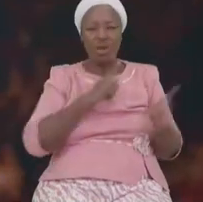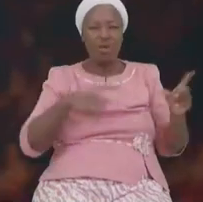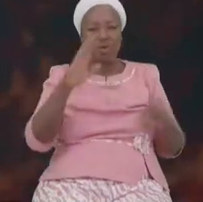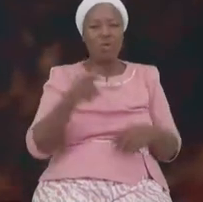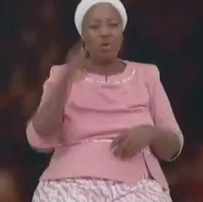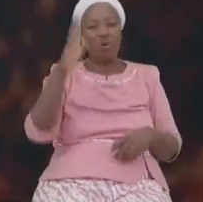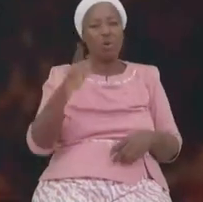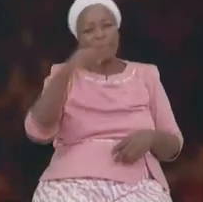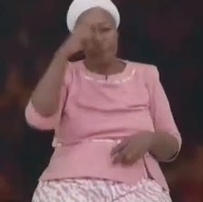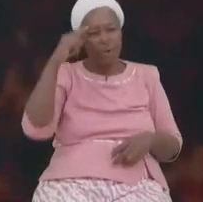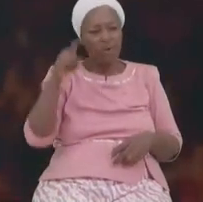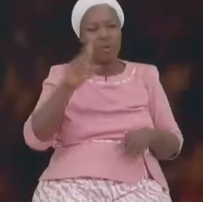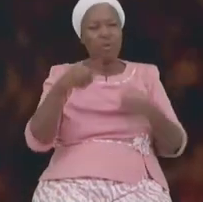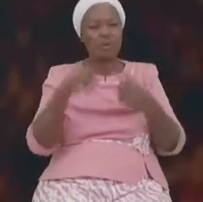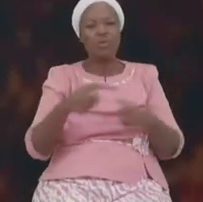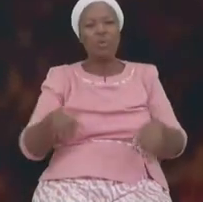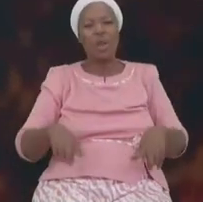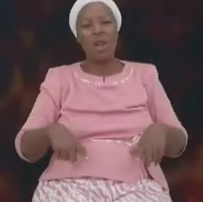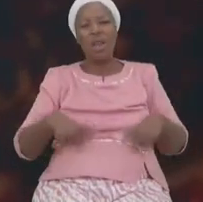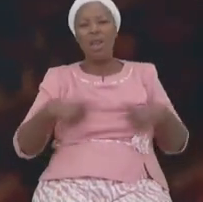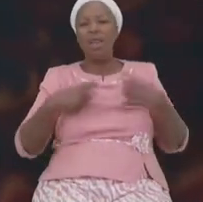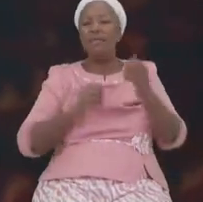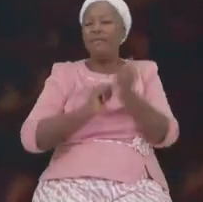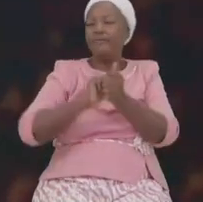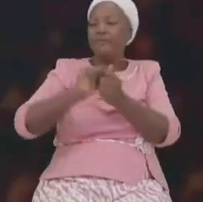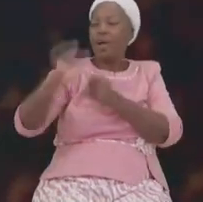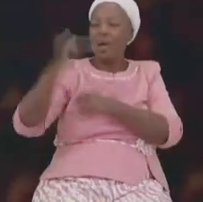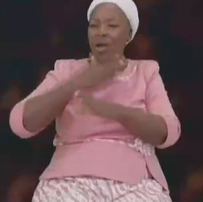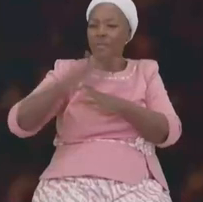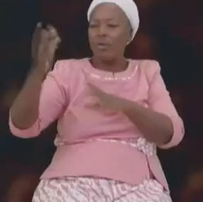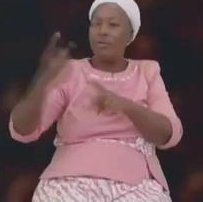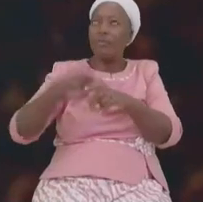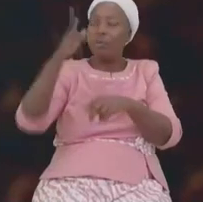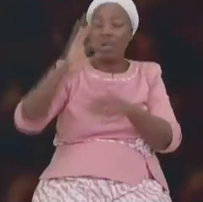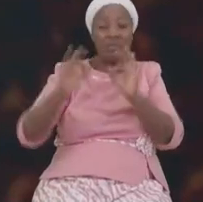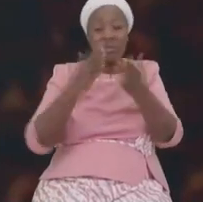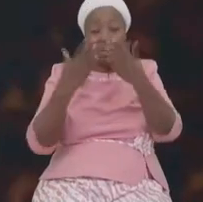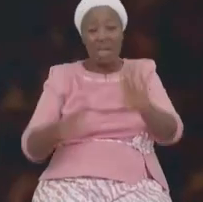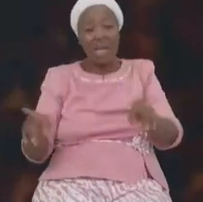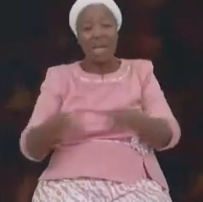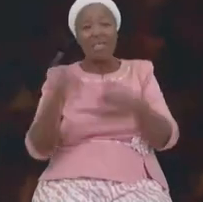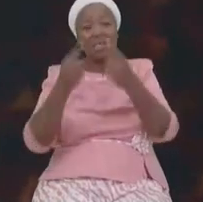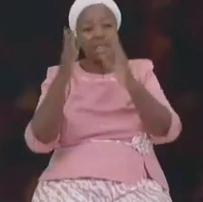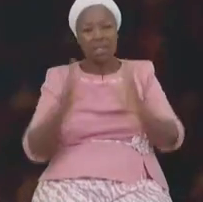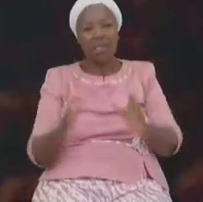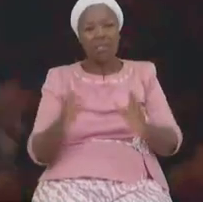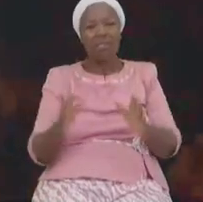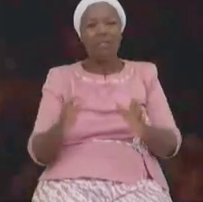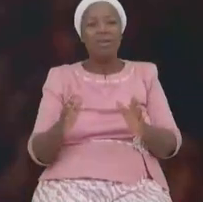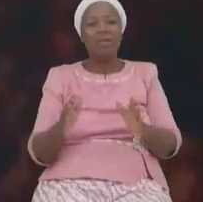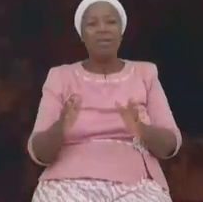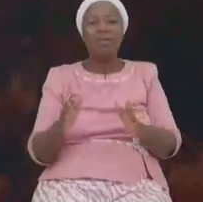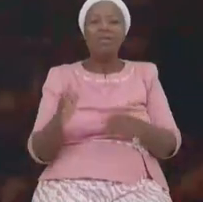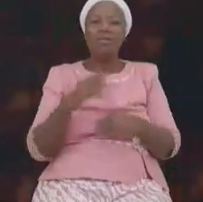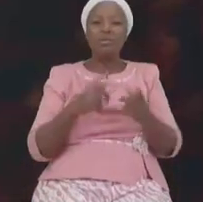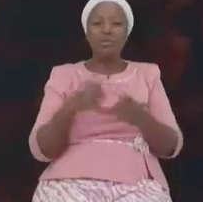tu vis très loin de l'autre côté si tu meurs comme pécheur. Mais quand tu donnes ton cœur